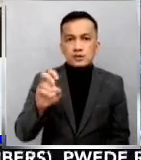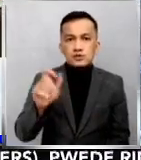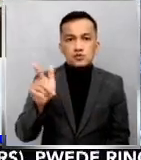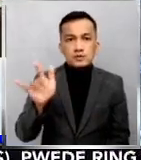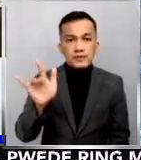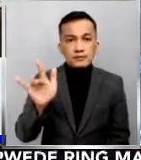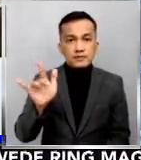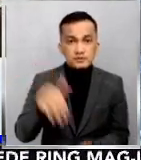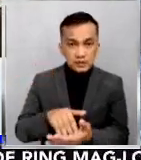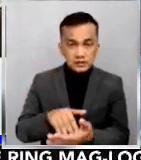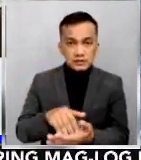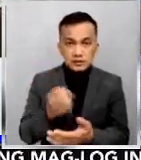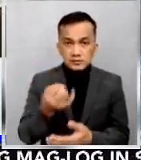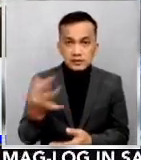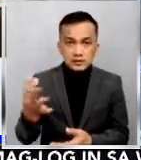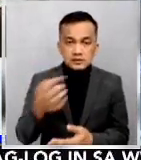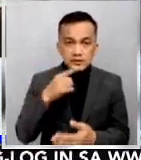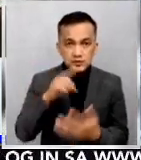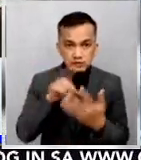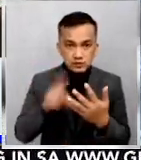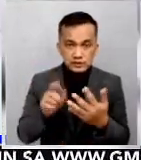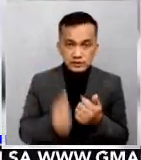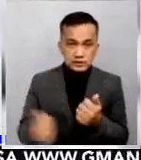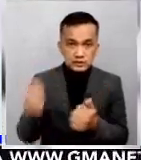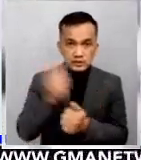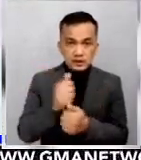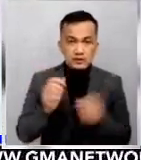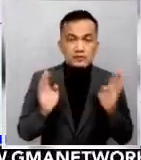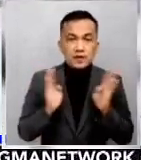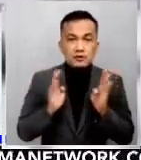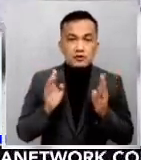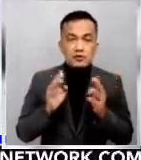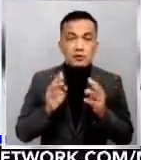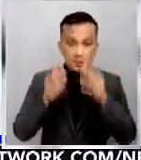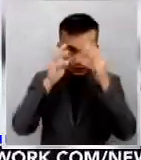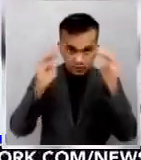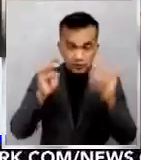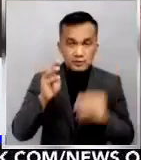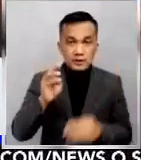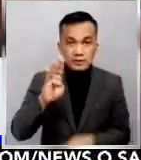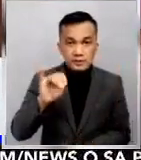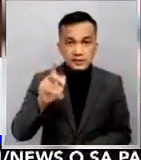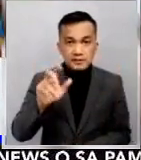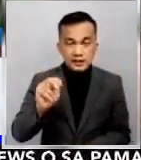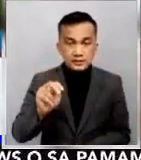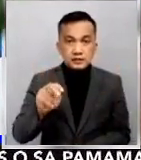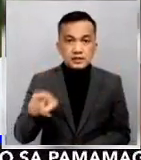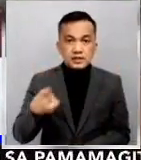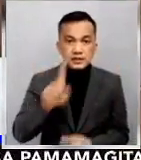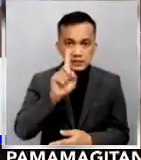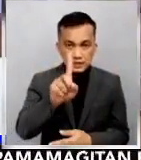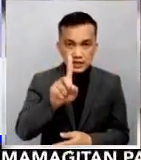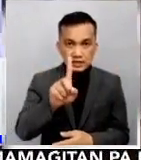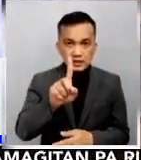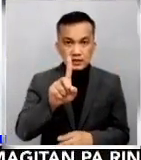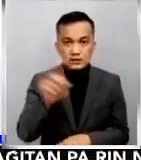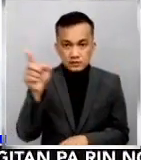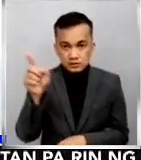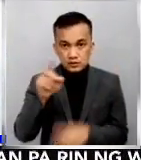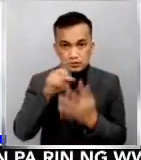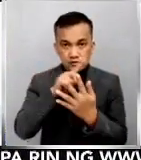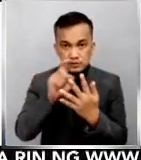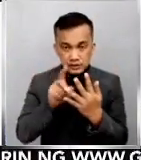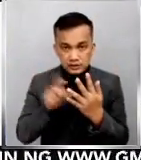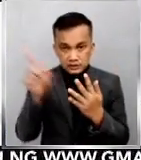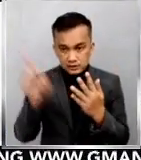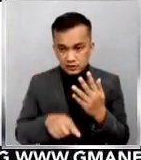kay contact tracing czar at Baguio City Mayor Benjamin Magalong, isang contact tracer sa kada 800 katao ang ratio ngayon. Siguro may